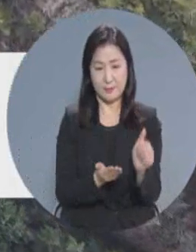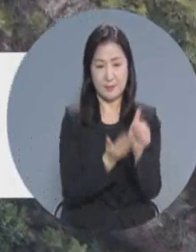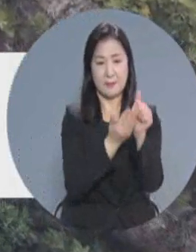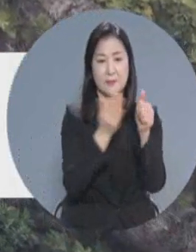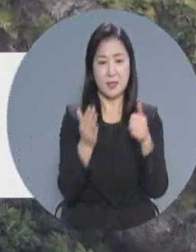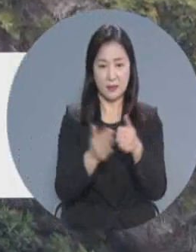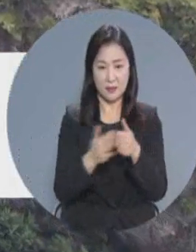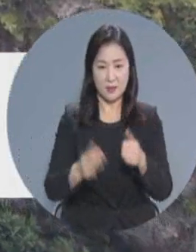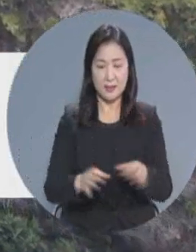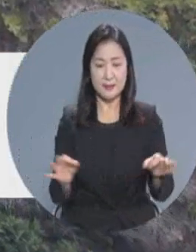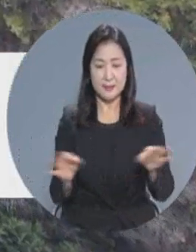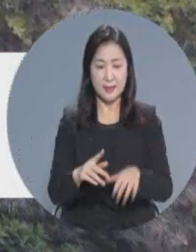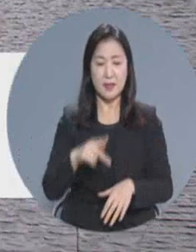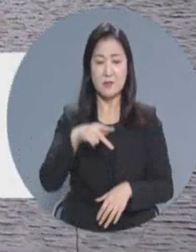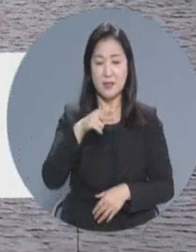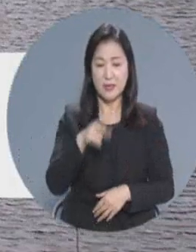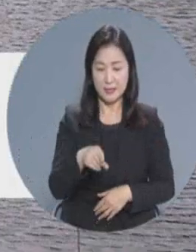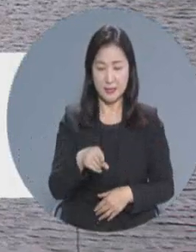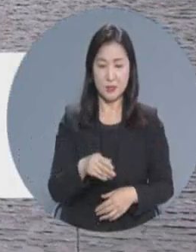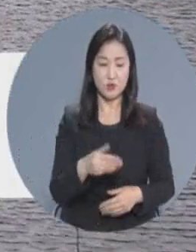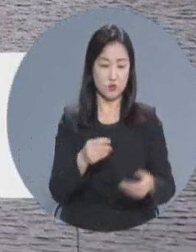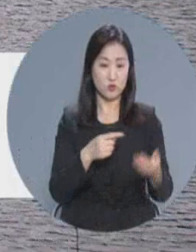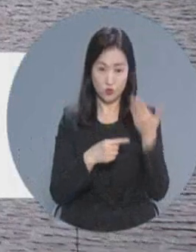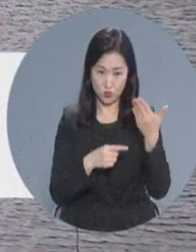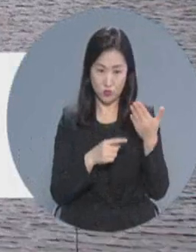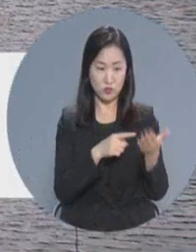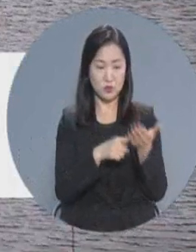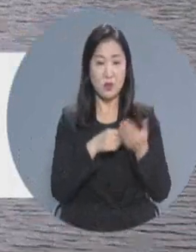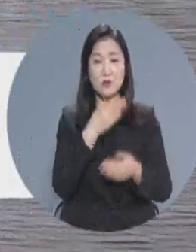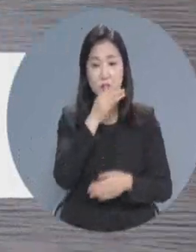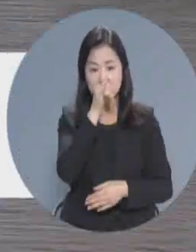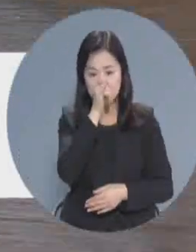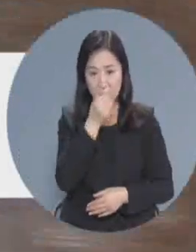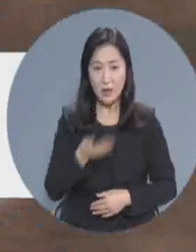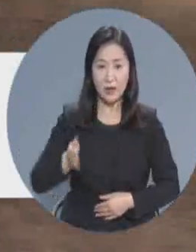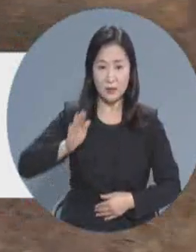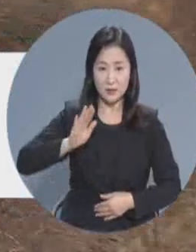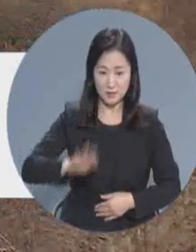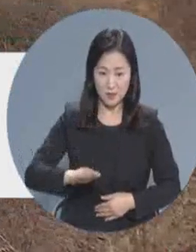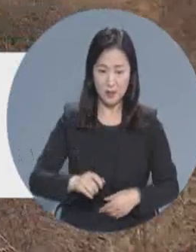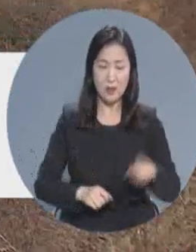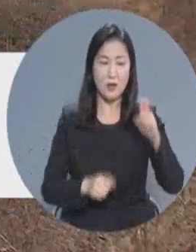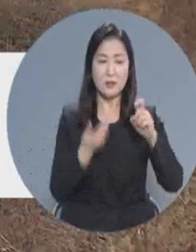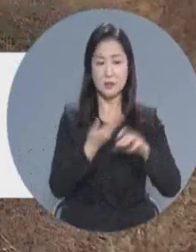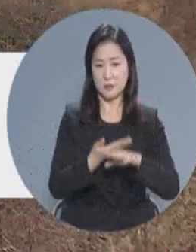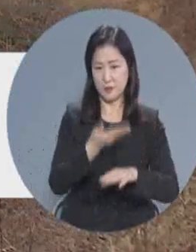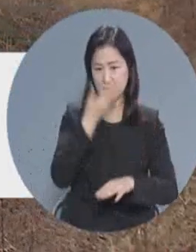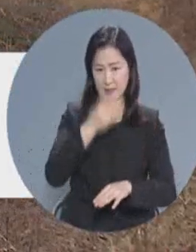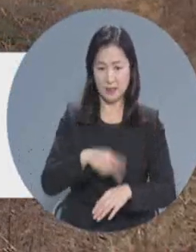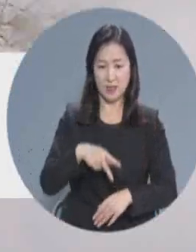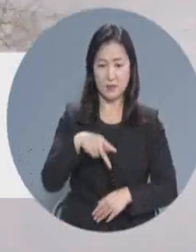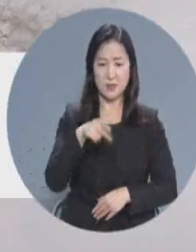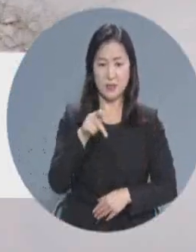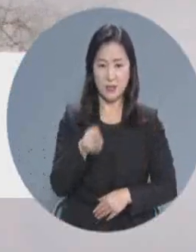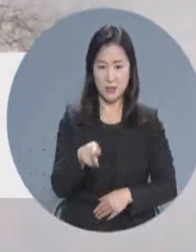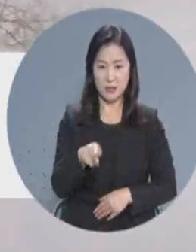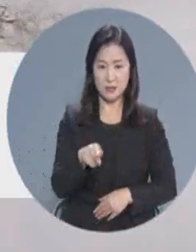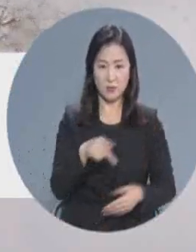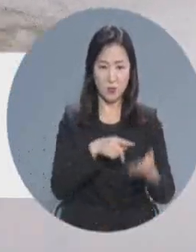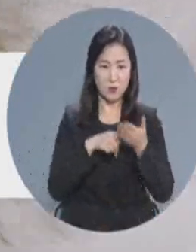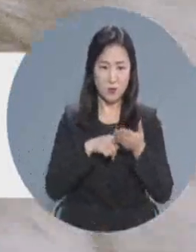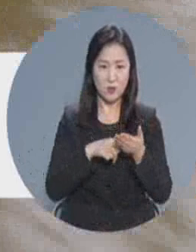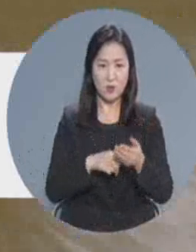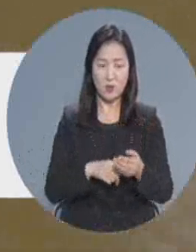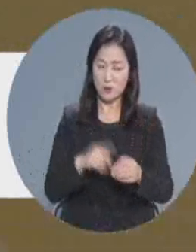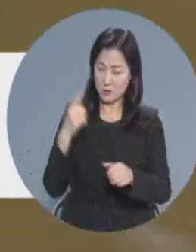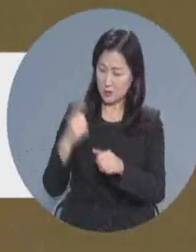일시적으로 pH가 9 정도 올라갈 수는 있습니다만은 이렇게 10 이상의 pH를